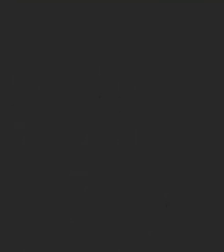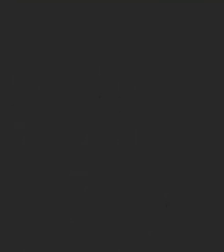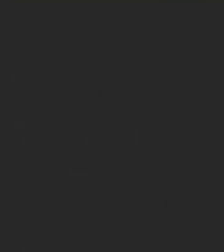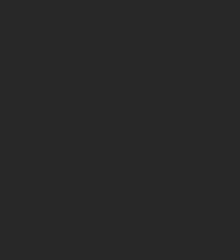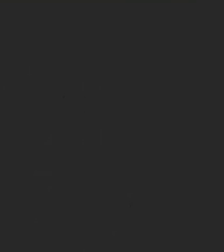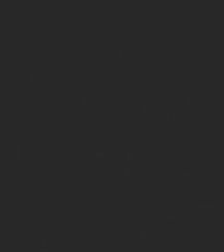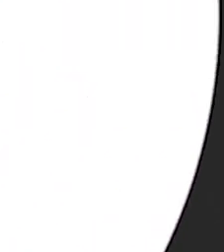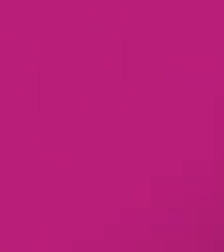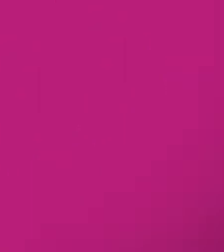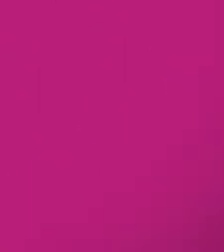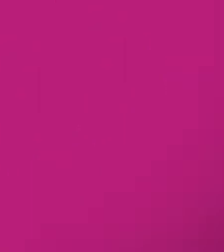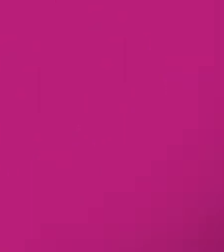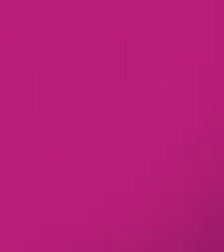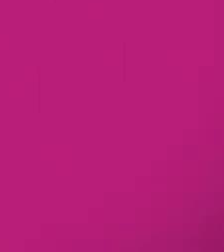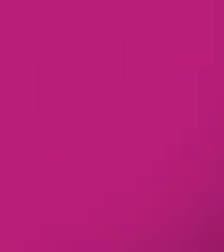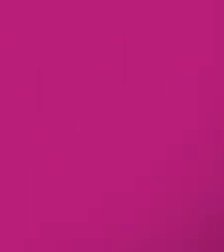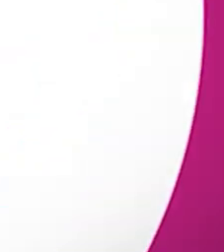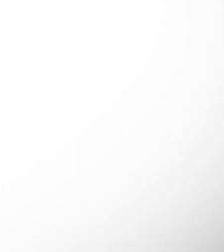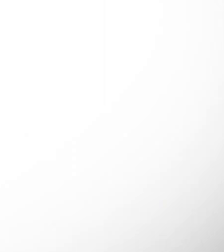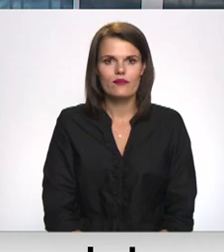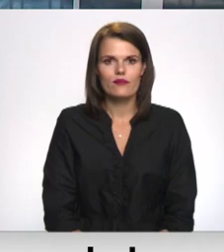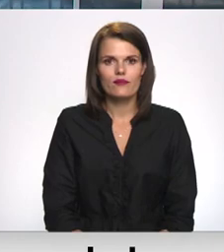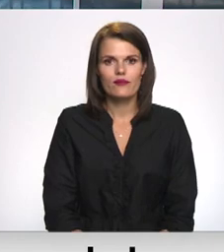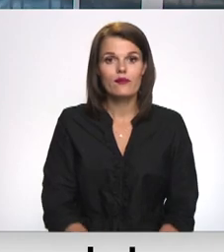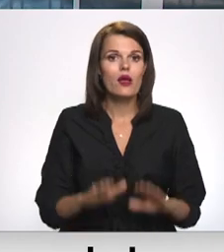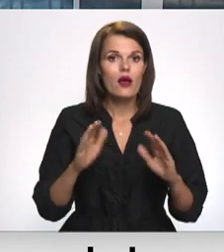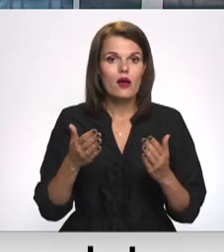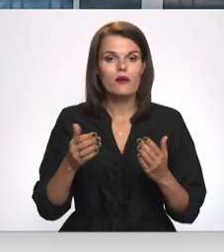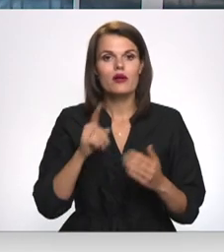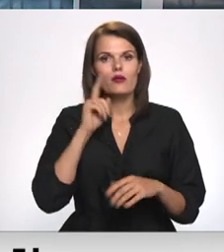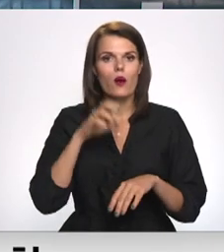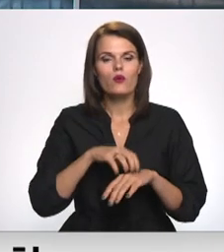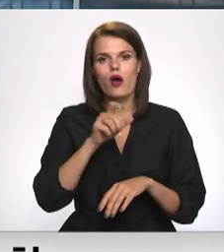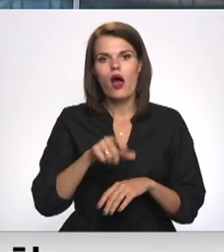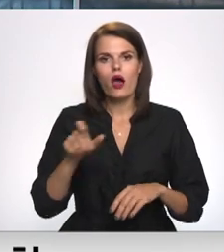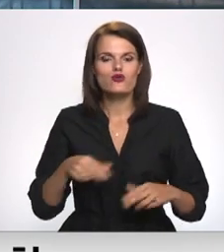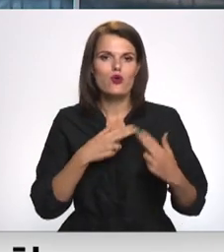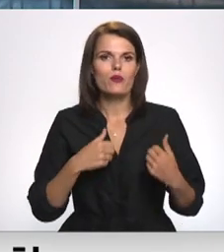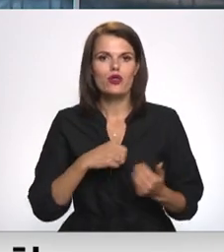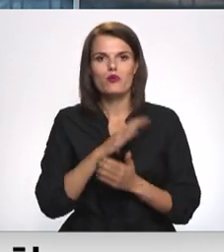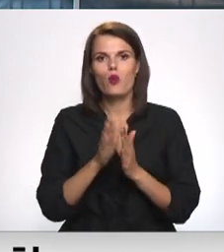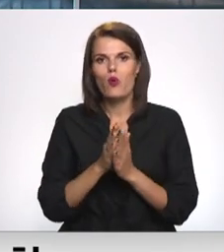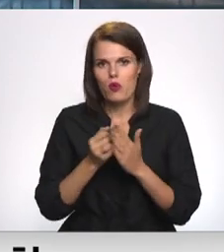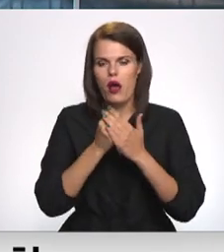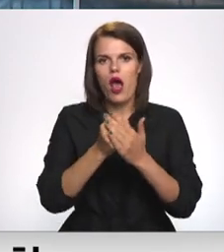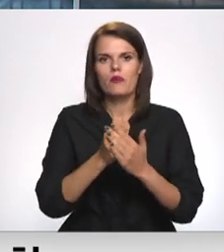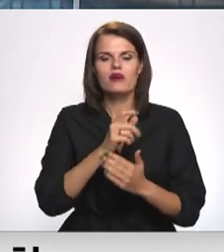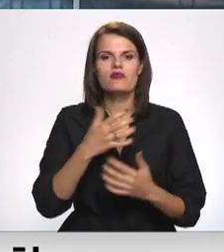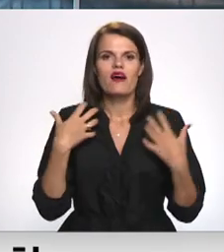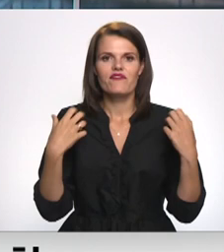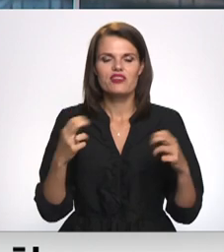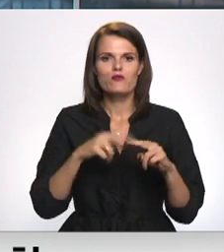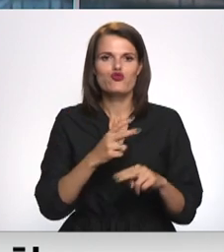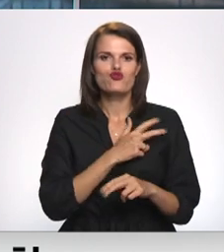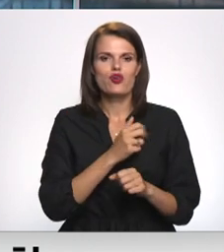Re, viss ēters ir te! Bet jauno ārstu biedrība kopumā atbalsta veselības un sociālās